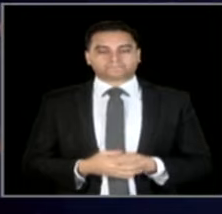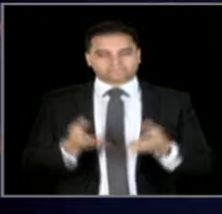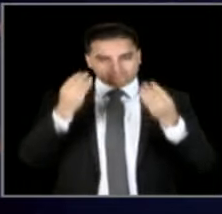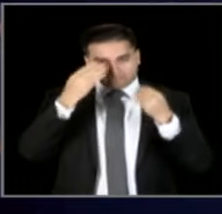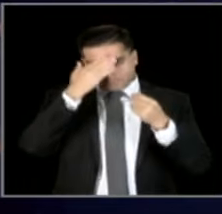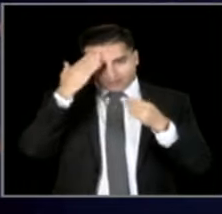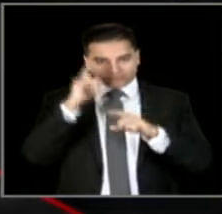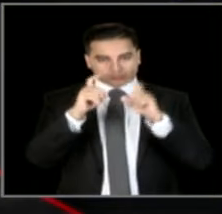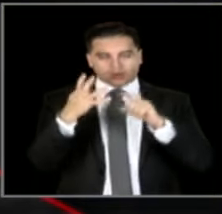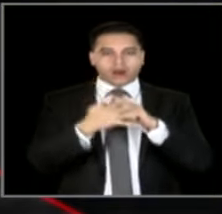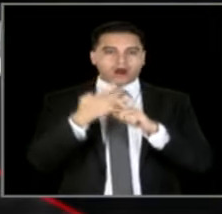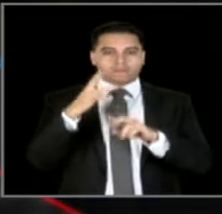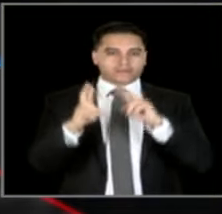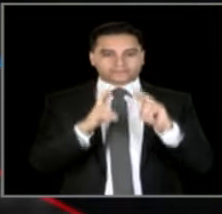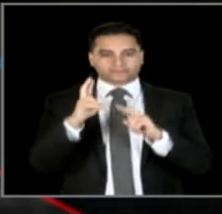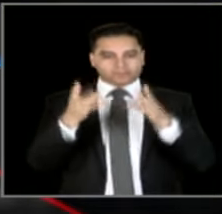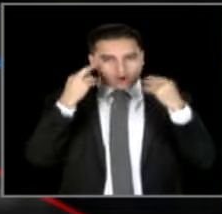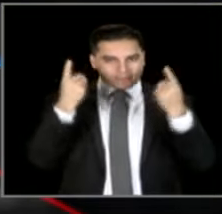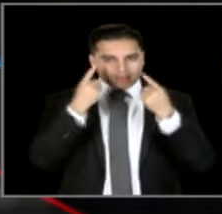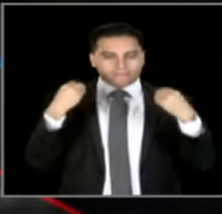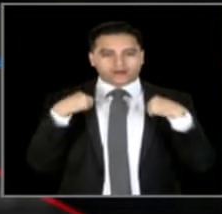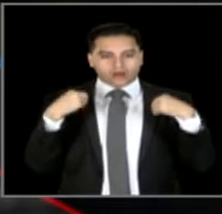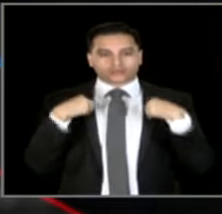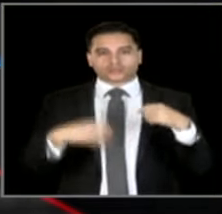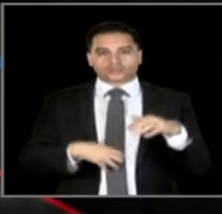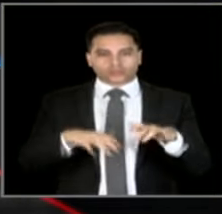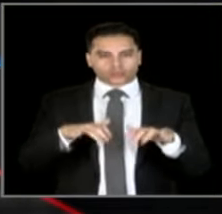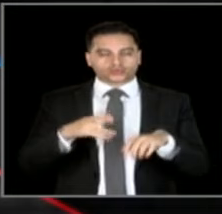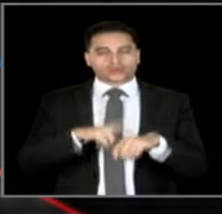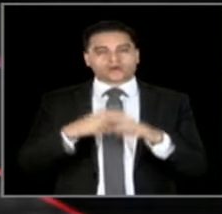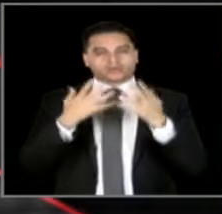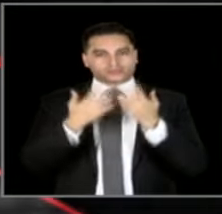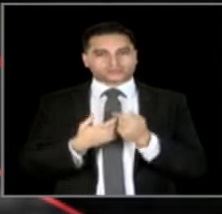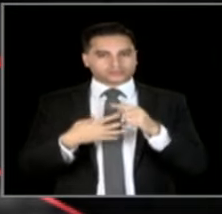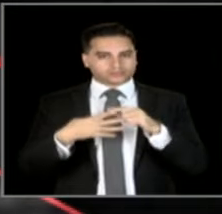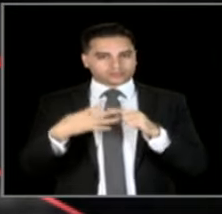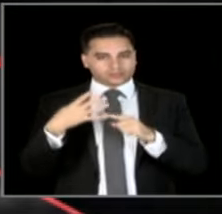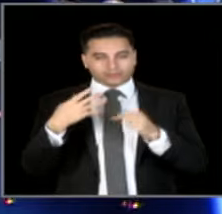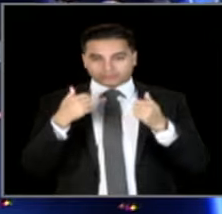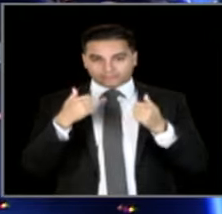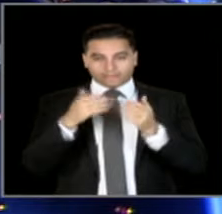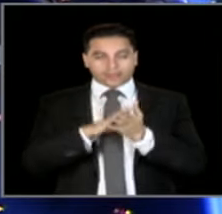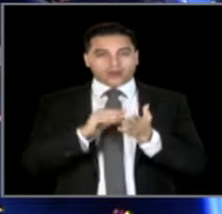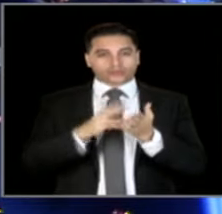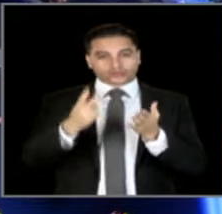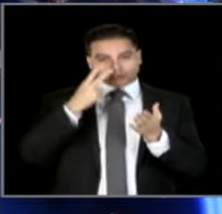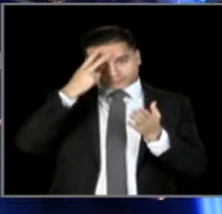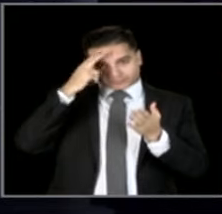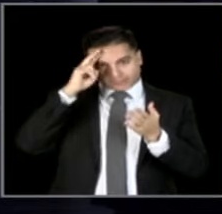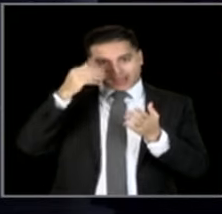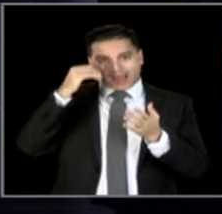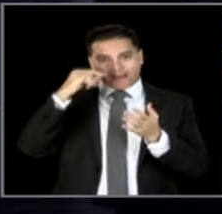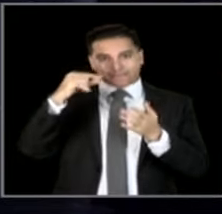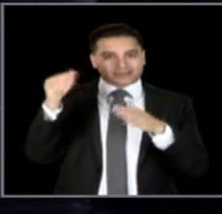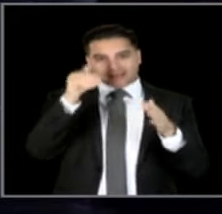فقرة المعرفة أربع أسئلة: معلومات عامة، رياضة، تكنولوجيا، وقدرات ذهنية. أول اثنين